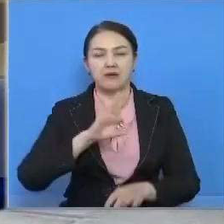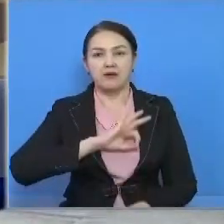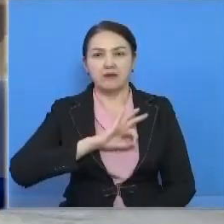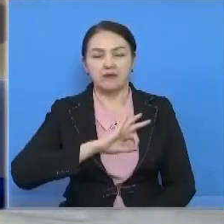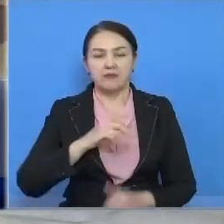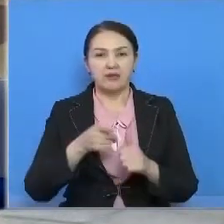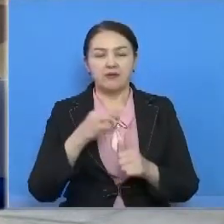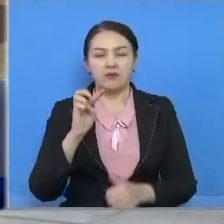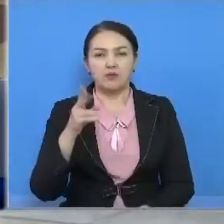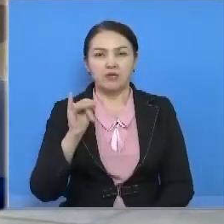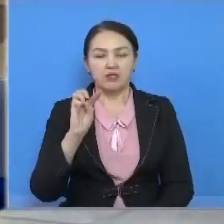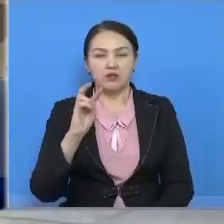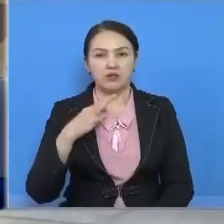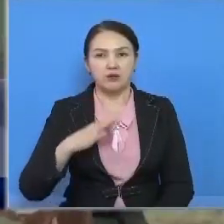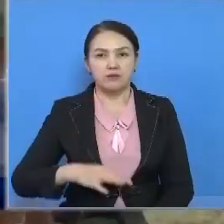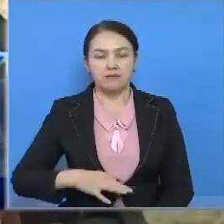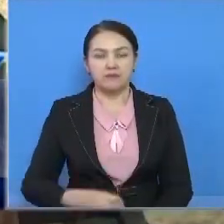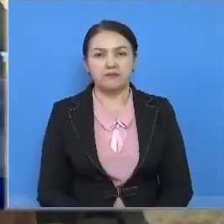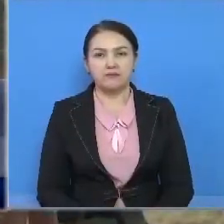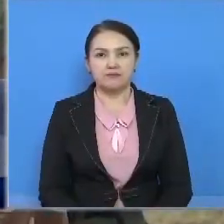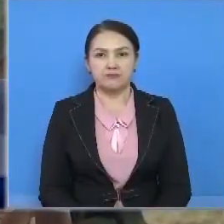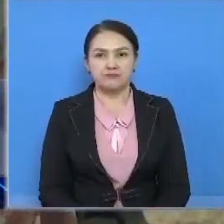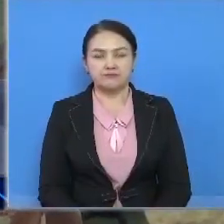медалями имени Бауыржана Момышулы.